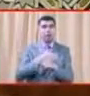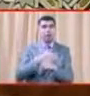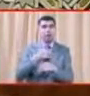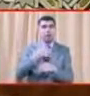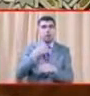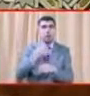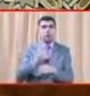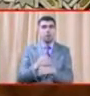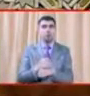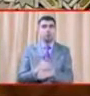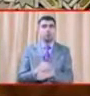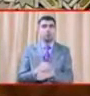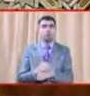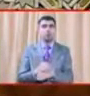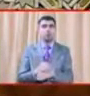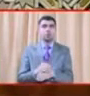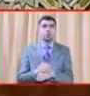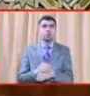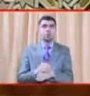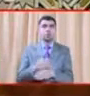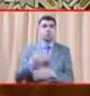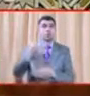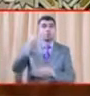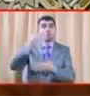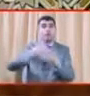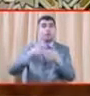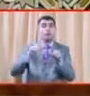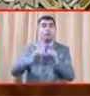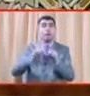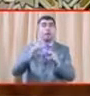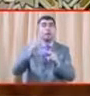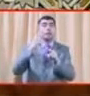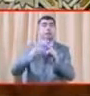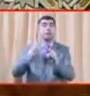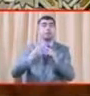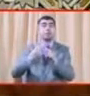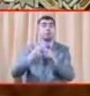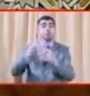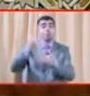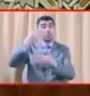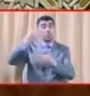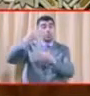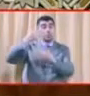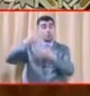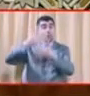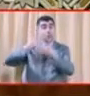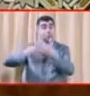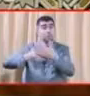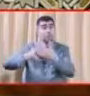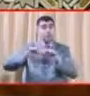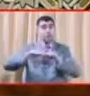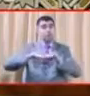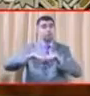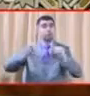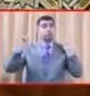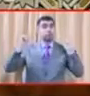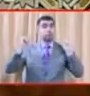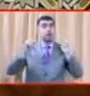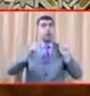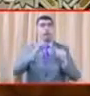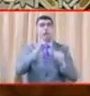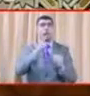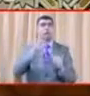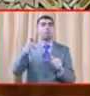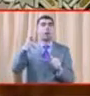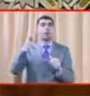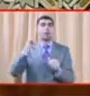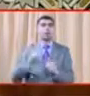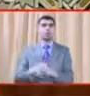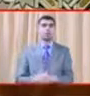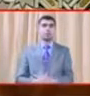غادي سأتلو لائحة المتغيبين النائبات والنواب لجلسة يوم أمس.